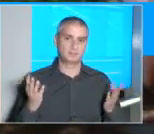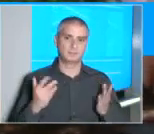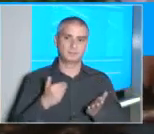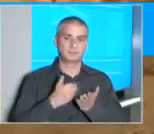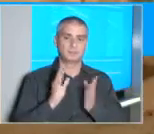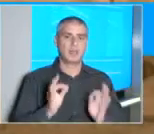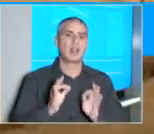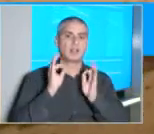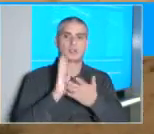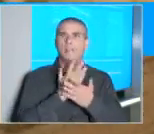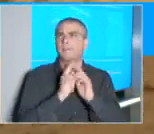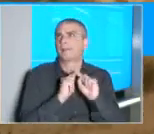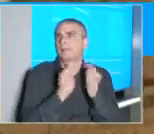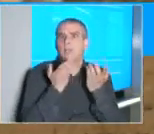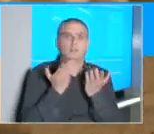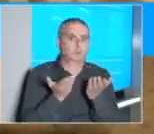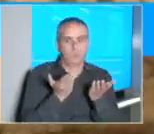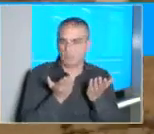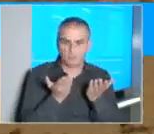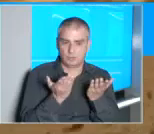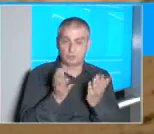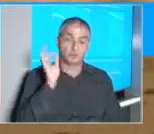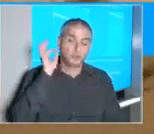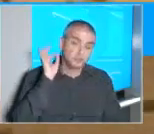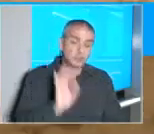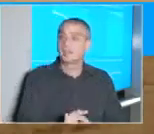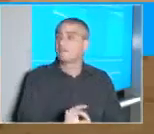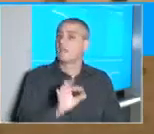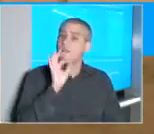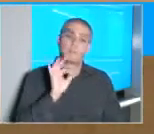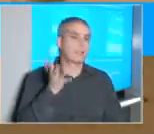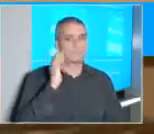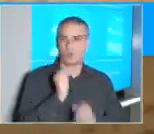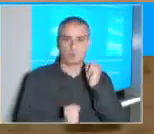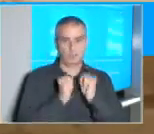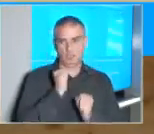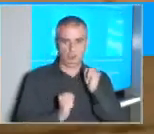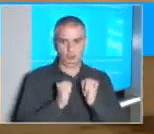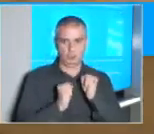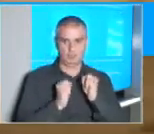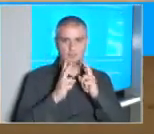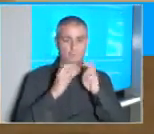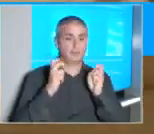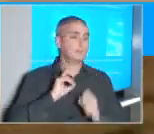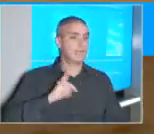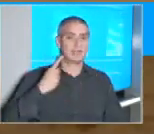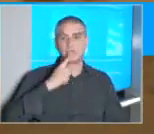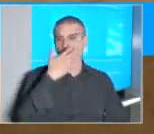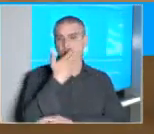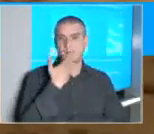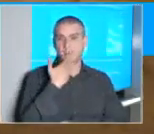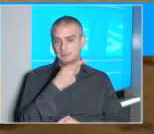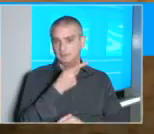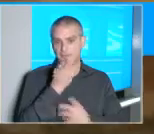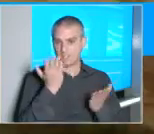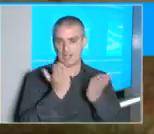את ההחלטה ההזויה הזו, שתפגע פגיעה קשה במיוחד, בעיר הרחוקה ביותר במדינת ישראל,